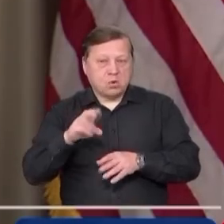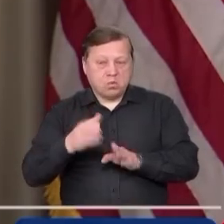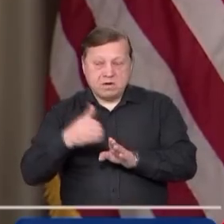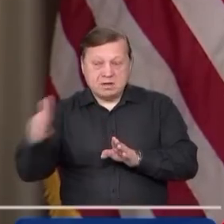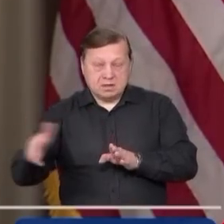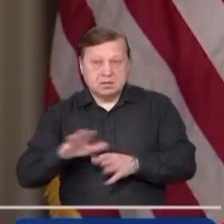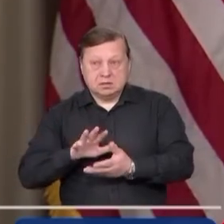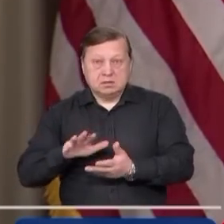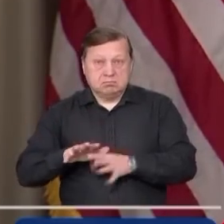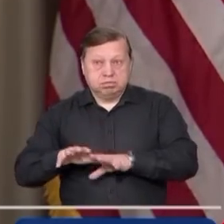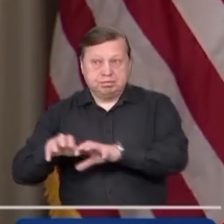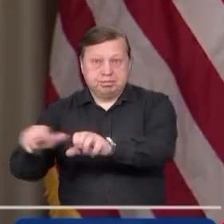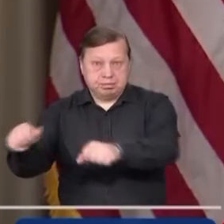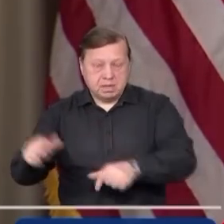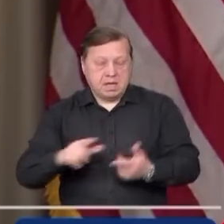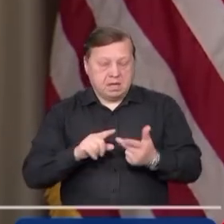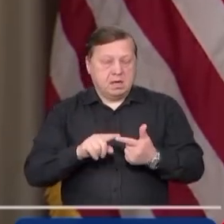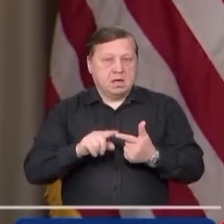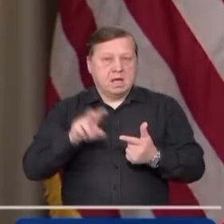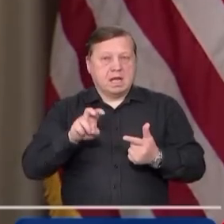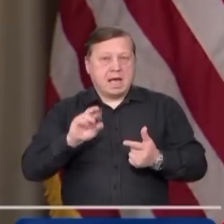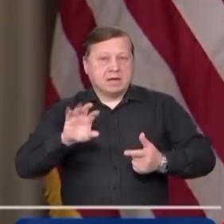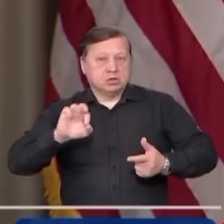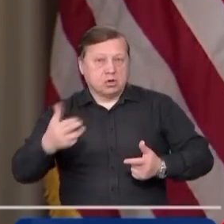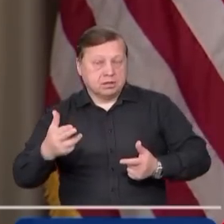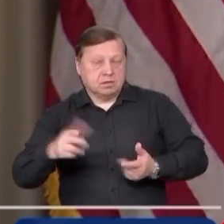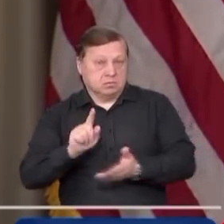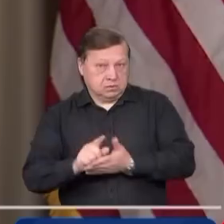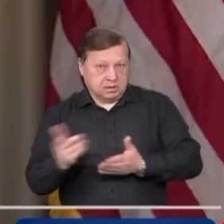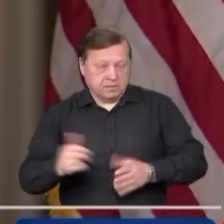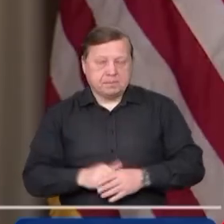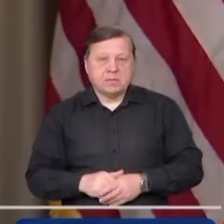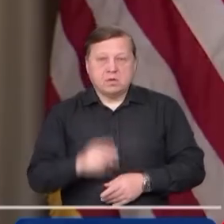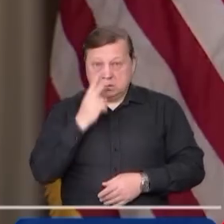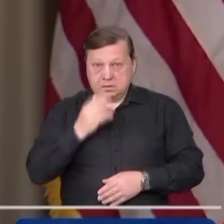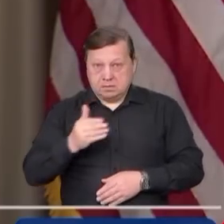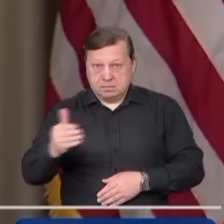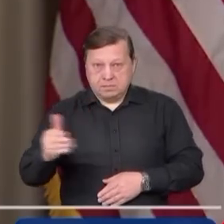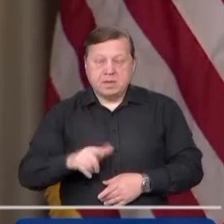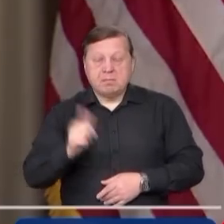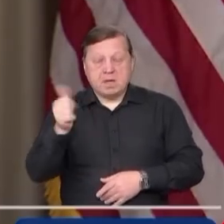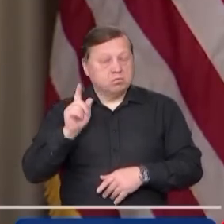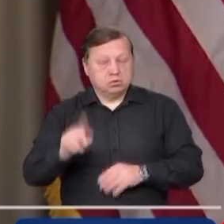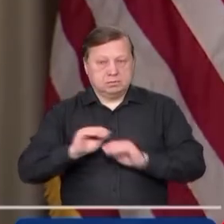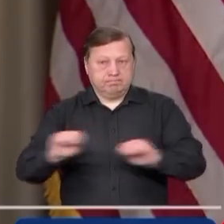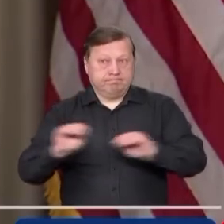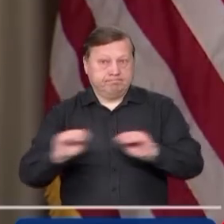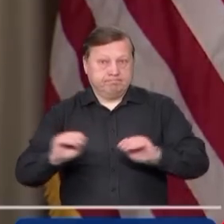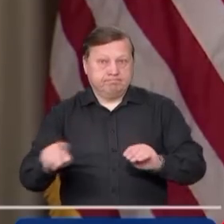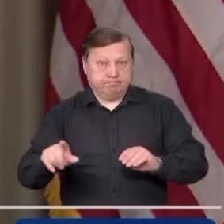a także udana operacja w Chersonie. Także zobaczymy dopiero potem, kiedy ludzie się przeszkolą na